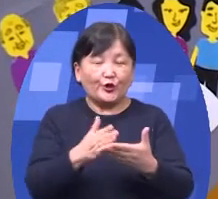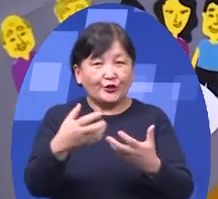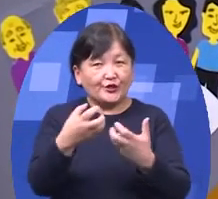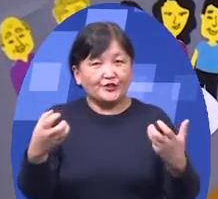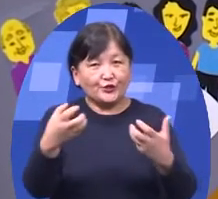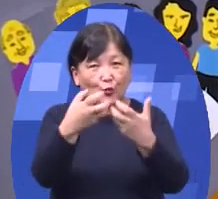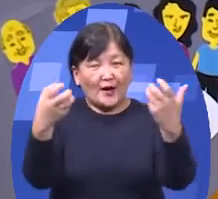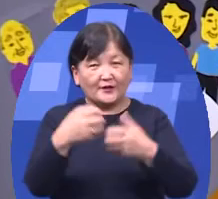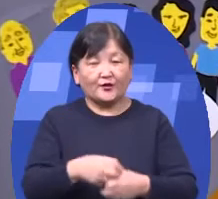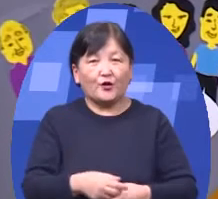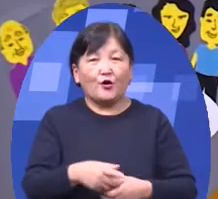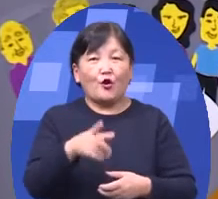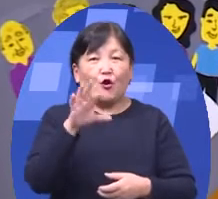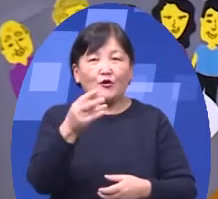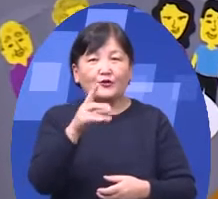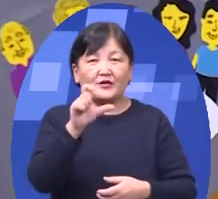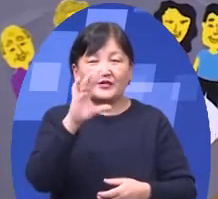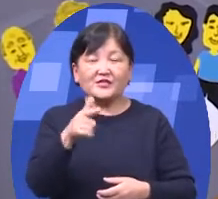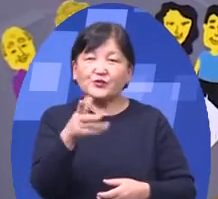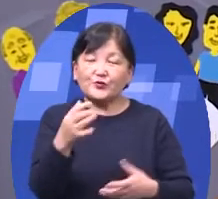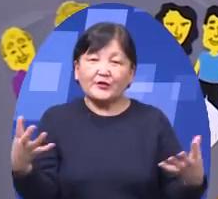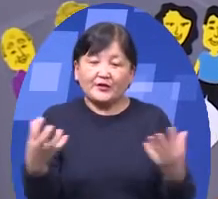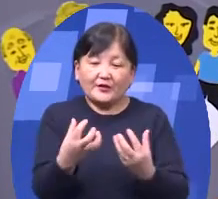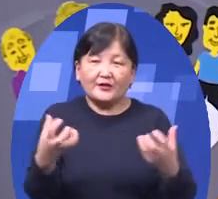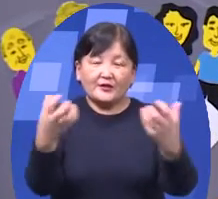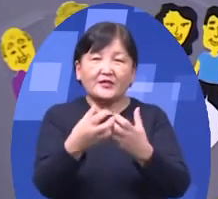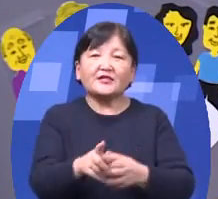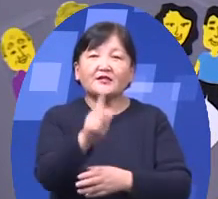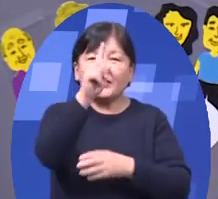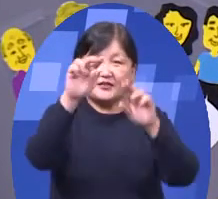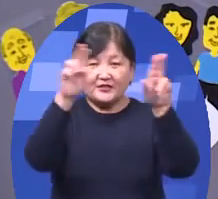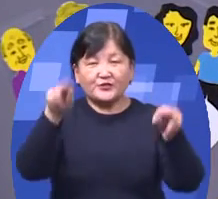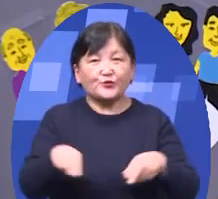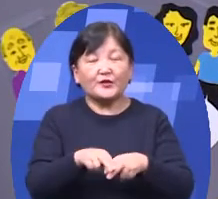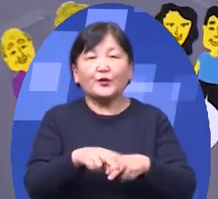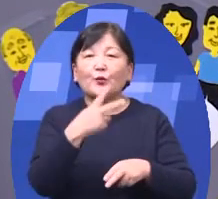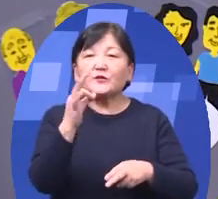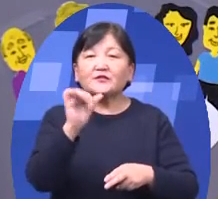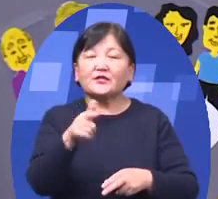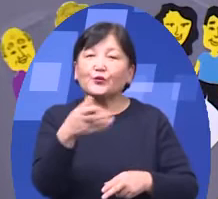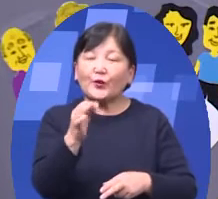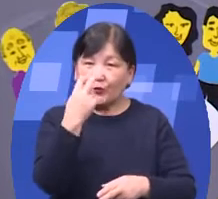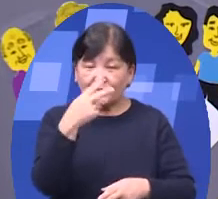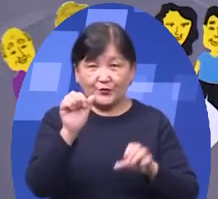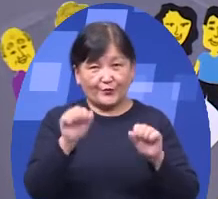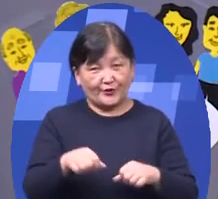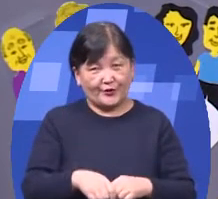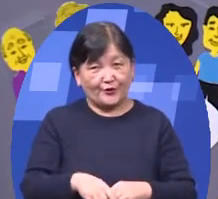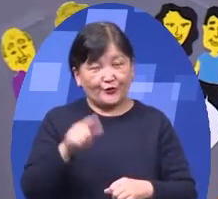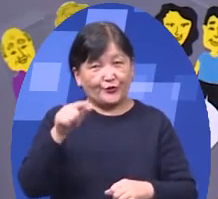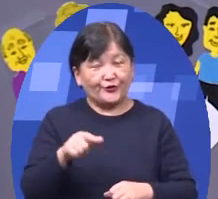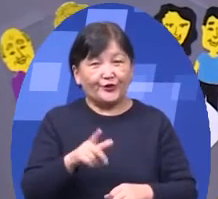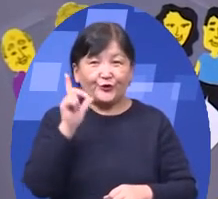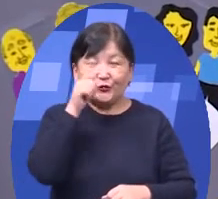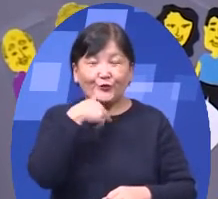хуваагддаг. Олон хэсэг зүйл нэг бүхэл зүйл үүсгэдэг гэдгийг мэдэх болно. Багш нь өнөөдөр та нарт нэгэн хөөрхөн